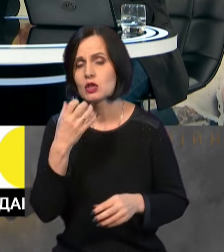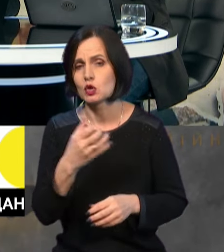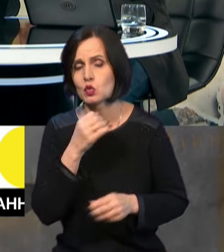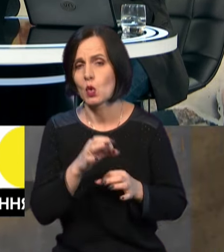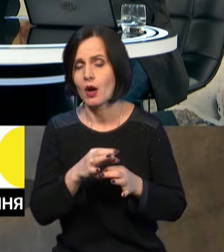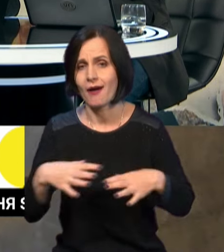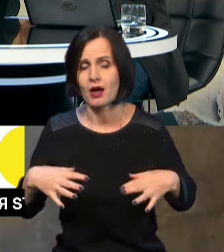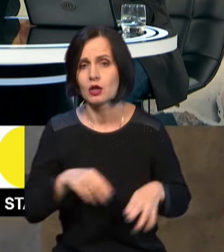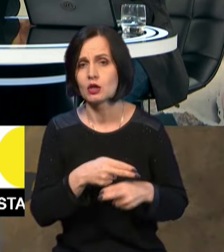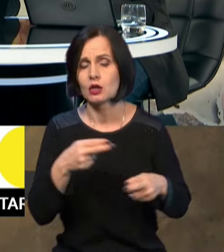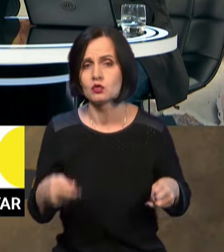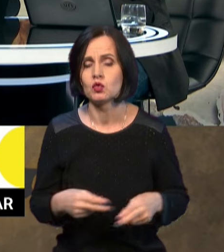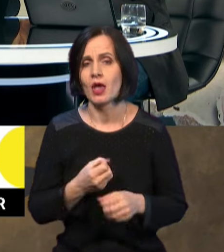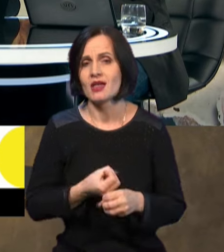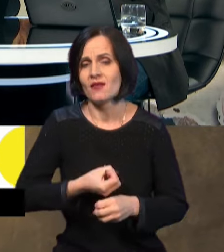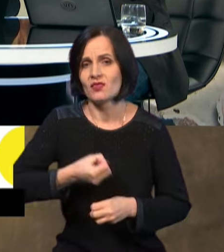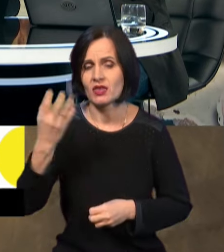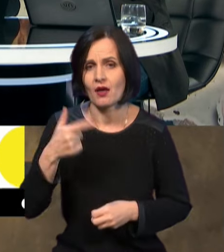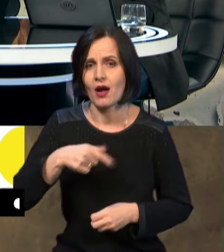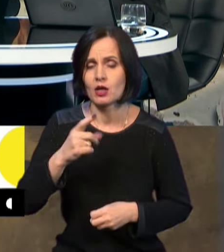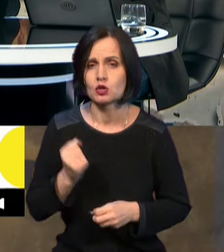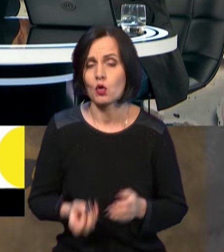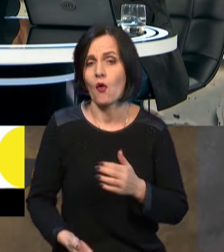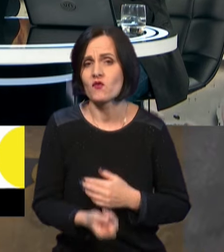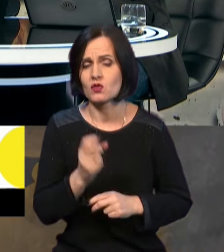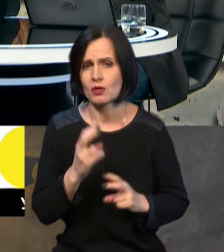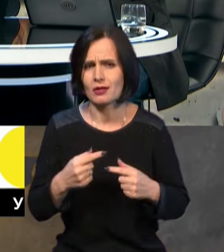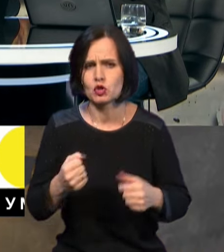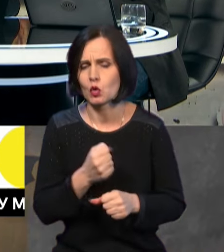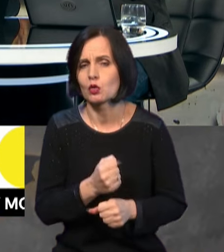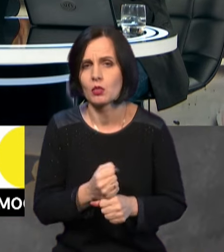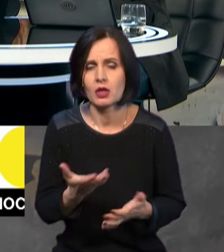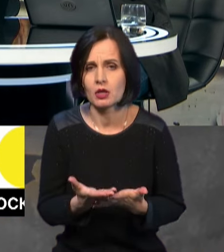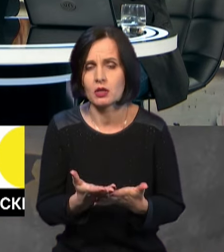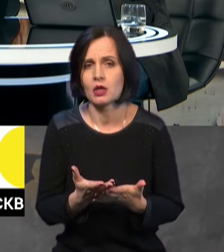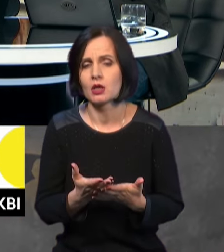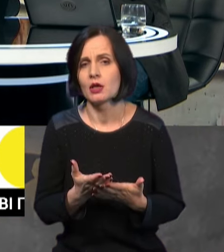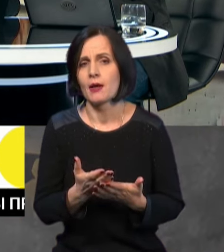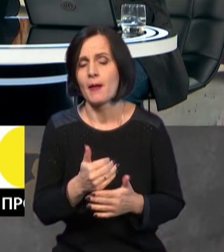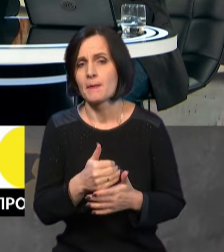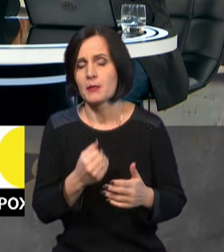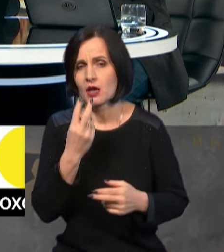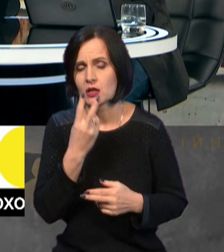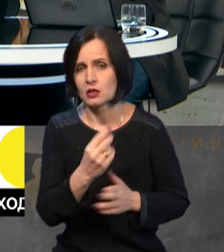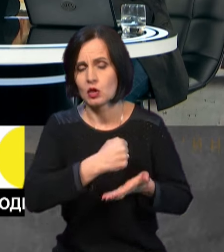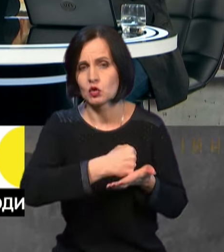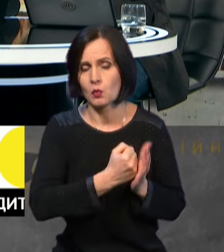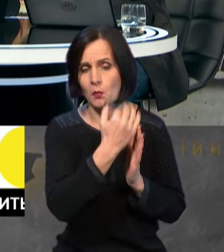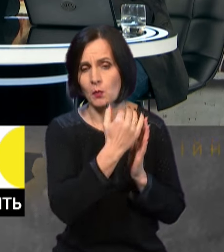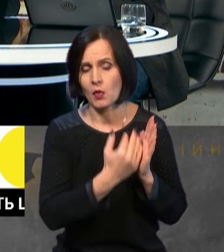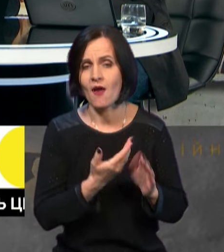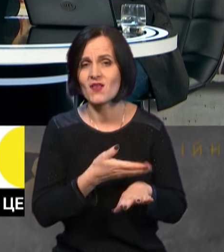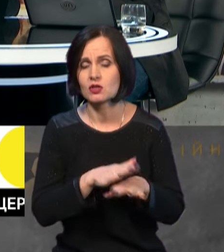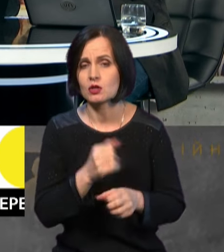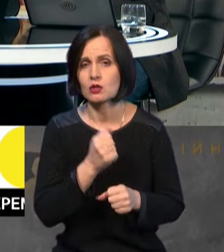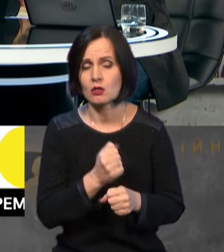на газовидобувних підприємствах та інших роботах, які передбачені і затверджені переліком важких робіт